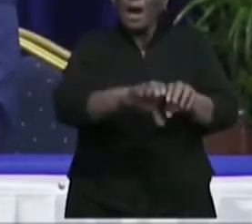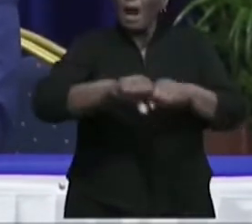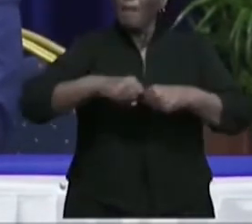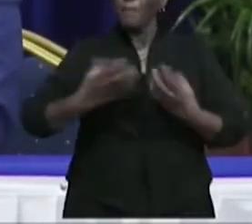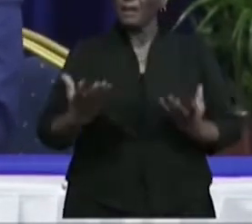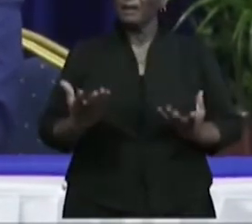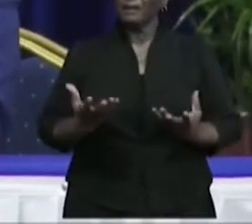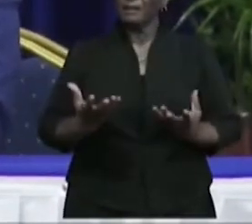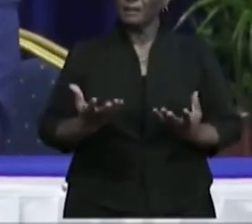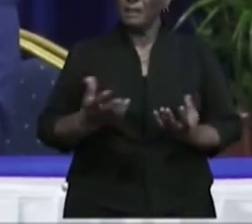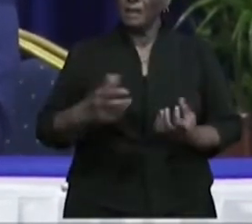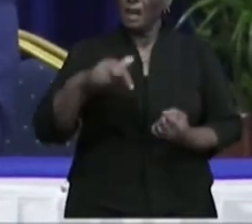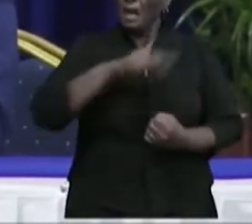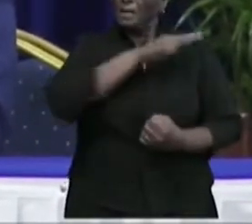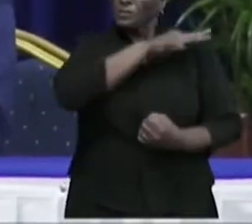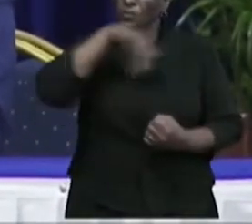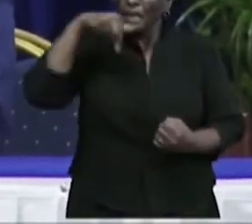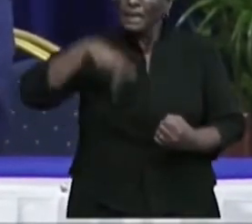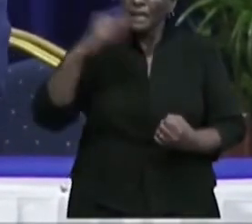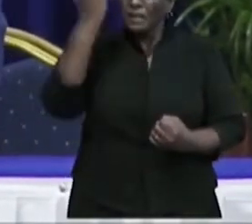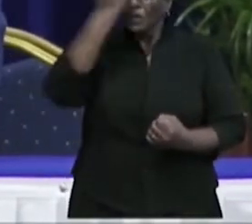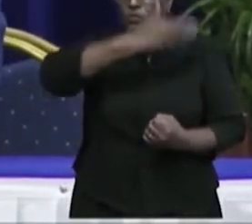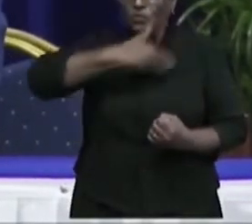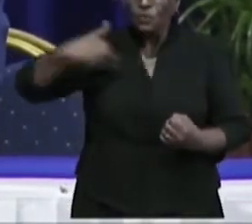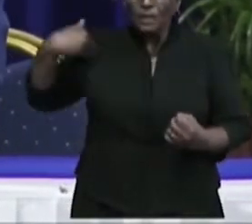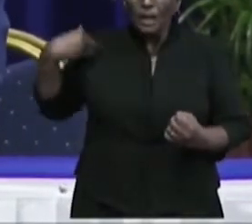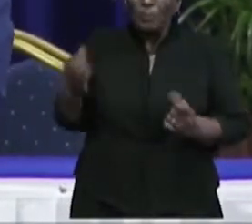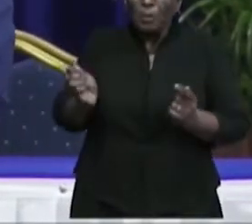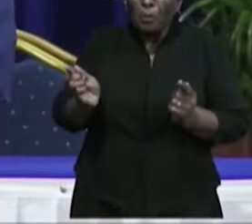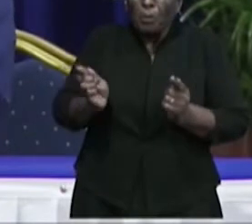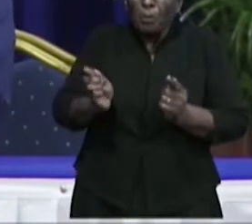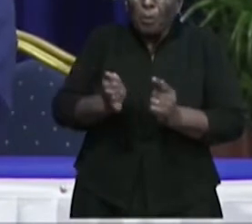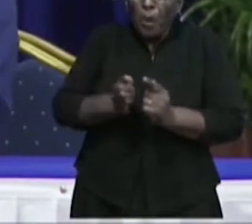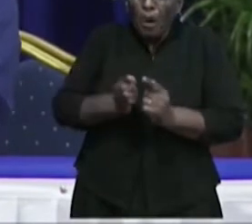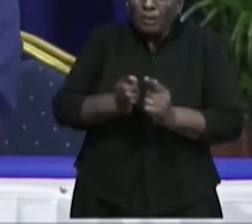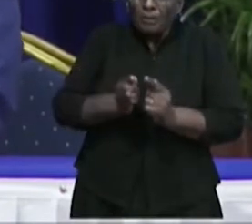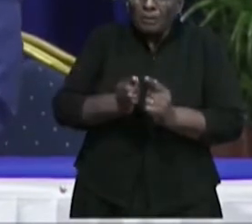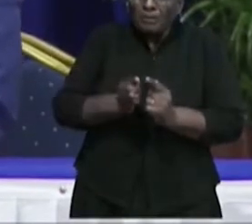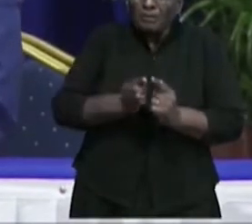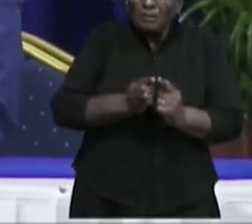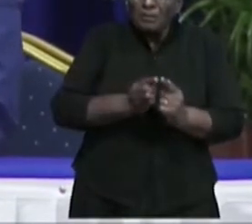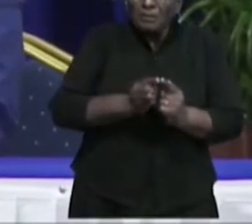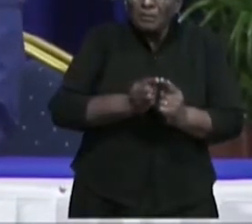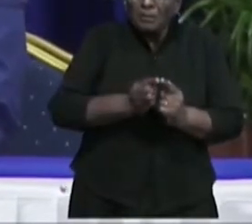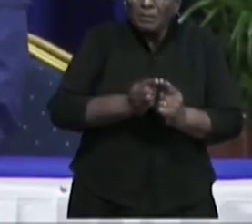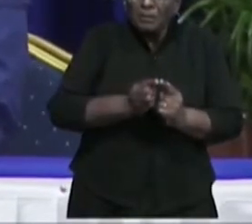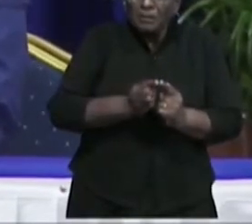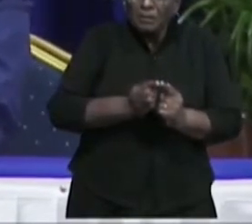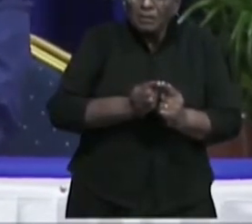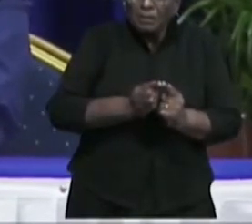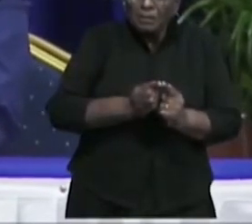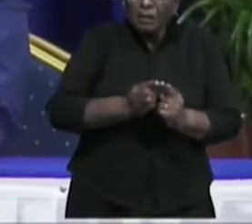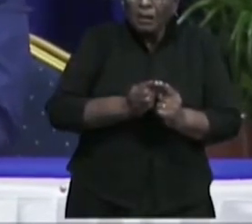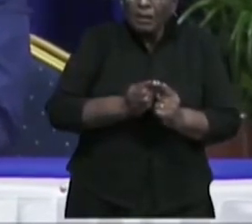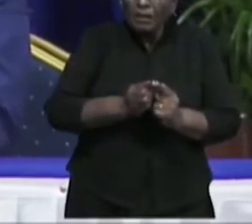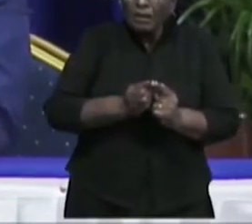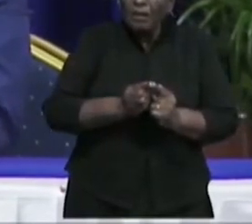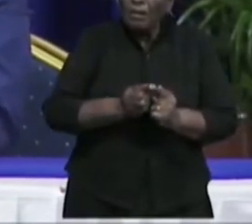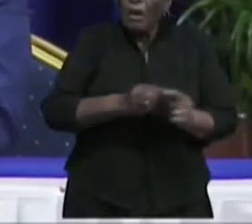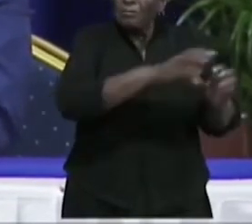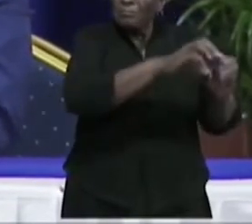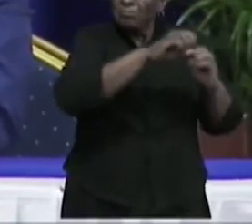wij in Suriname tekort hebben aan producten die wij exporteren, hoe gaat Suriname daarmee